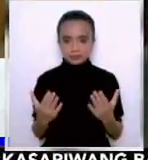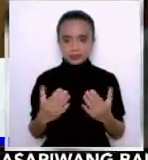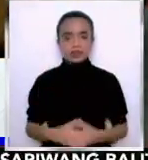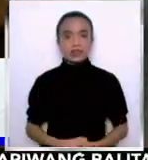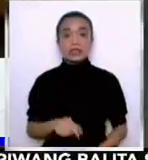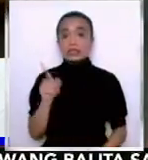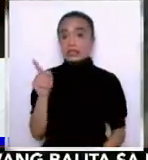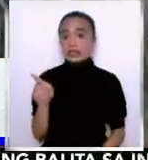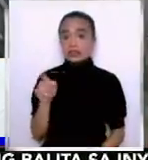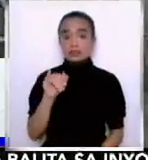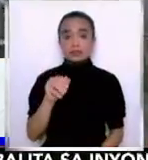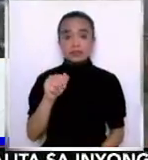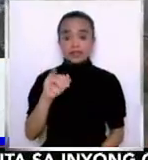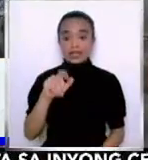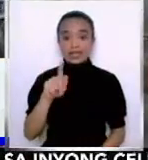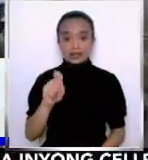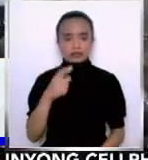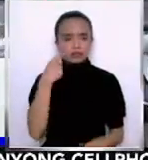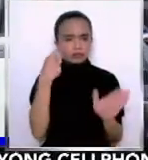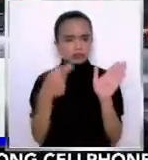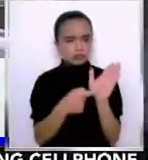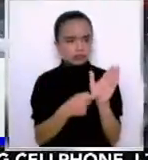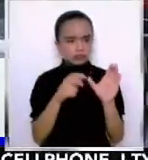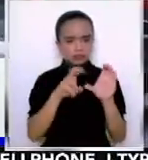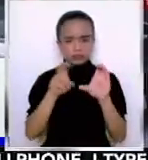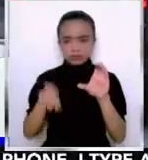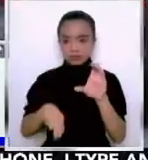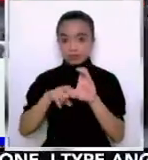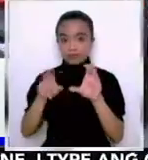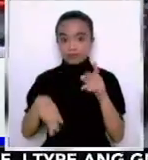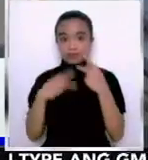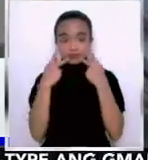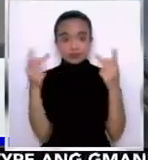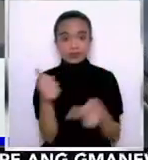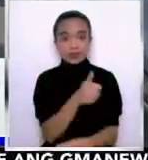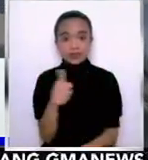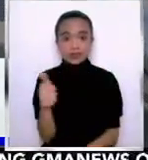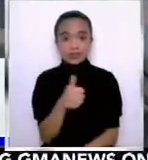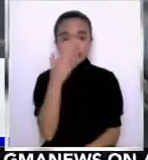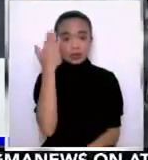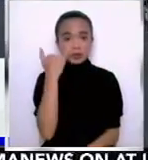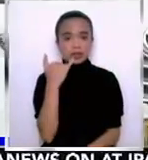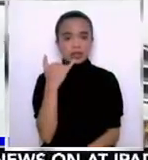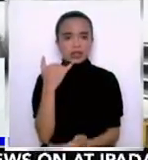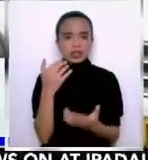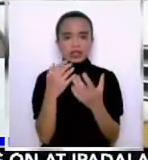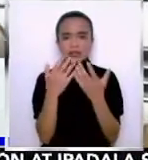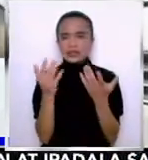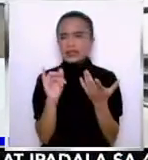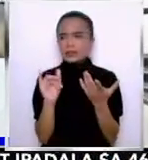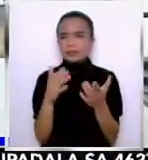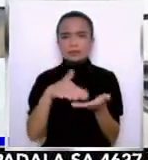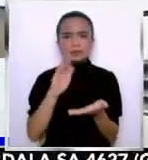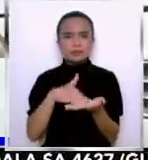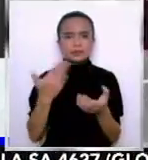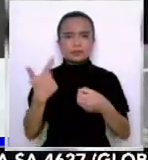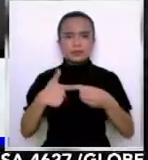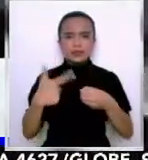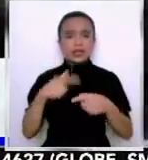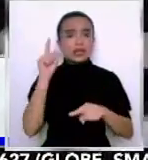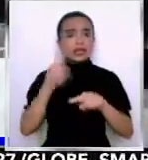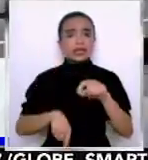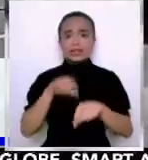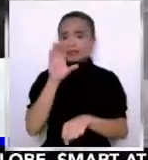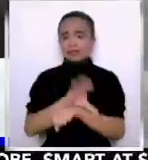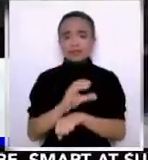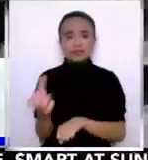IAAC ang pagbaba ng bilang ng mga pumapasadang pampubliko sa sasakyan dahil sa pagtaas ng presyo ng krudo. Hindi naman daw nila mapipilit ang mga operator na ayaw